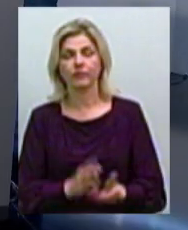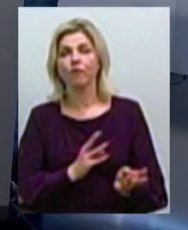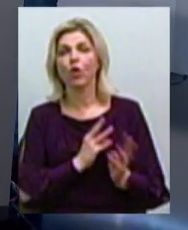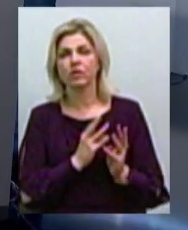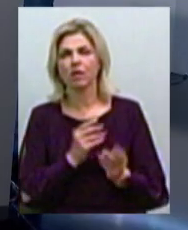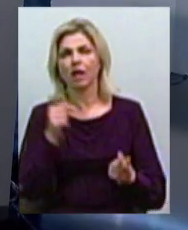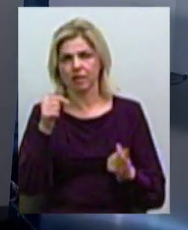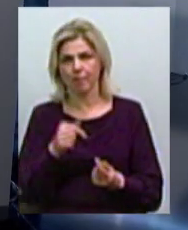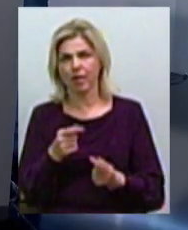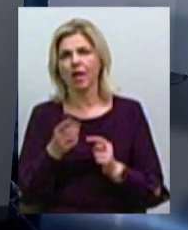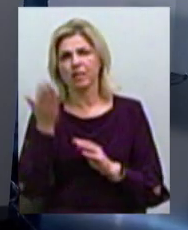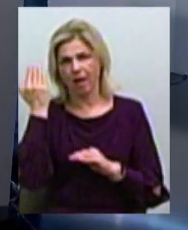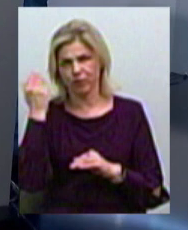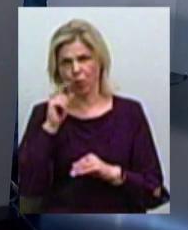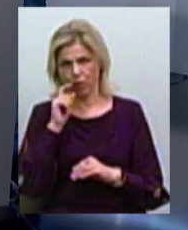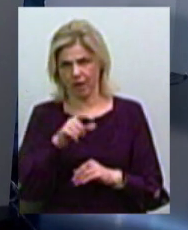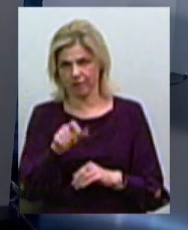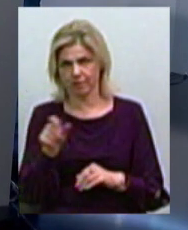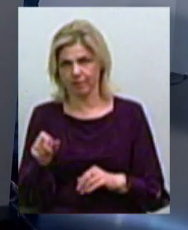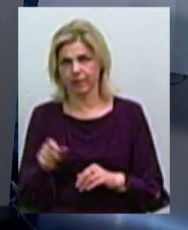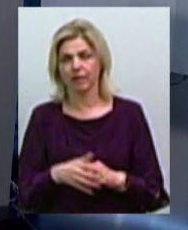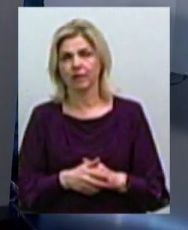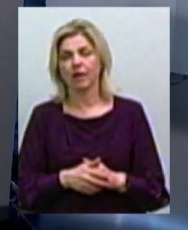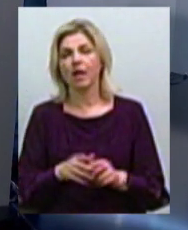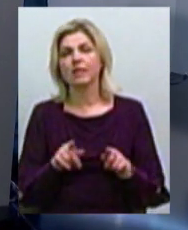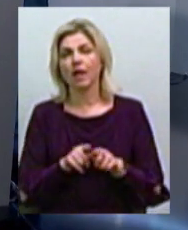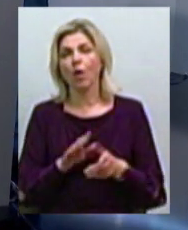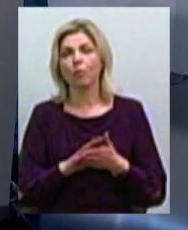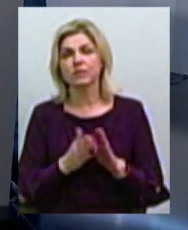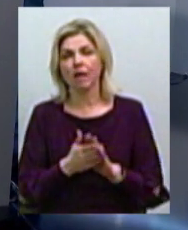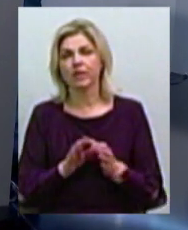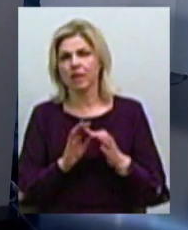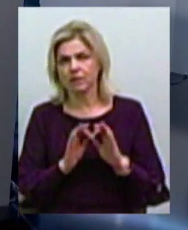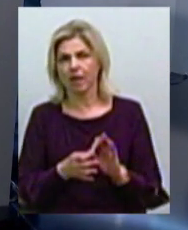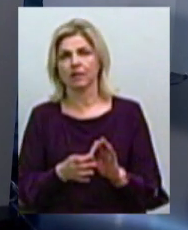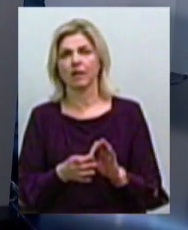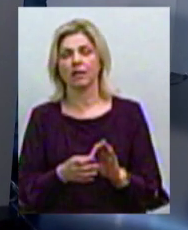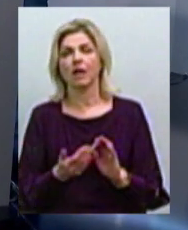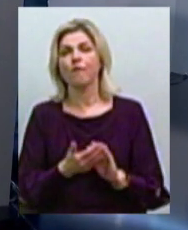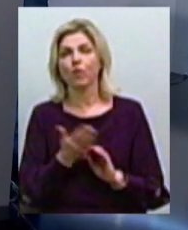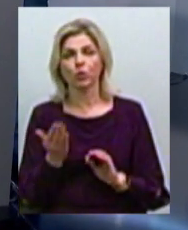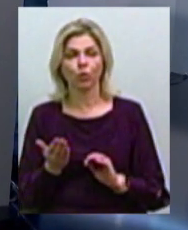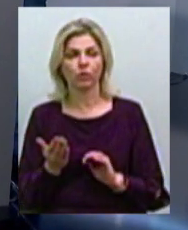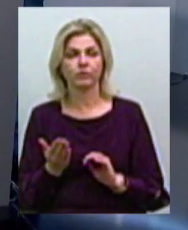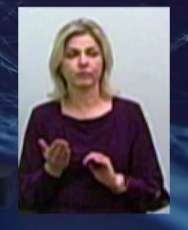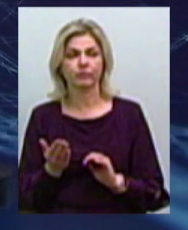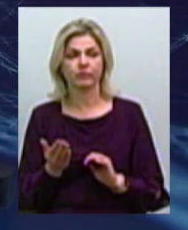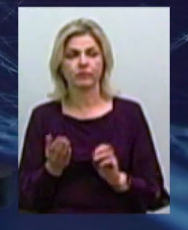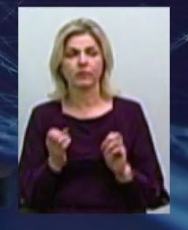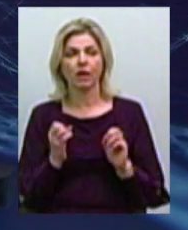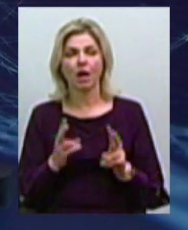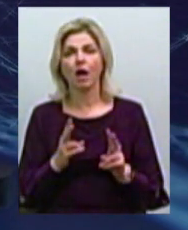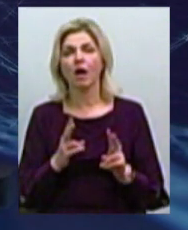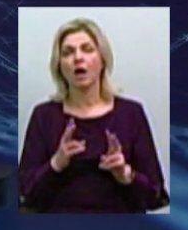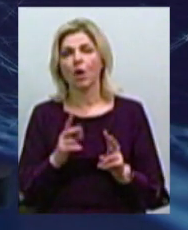українцям з давніх давен. Просто, коли, ну, в таких от обставинах, складних обставинах, воно, ну, як людський організм,